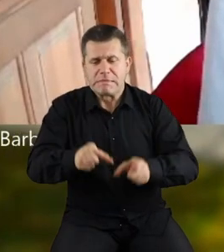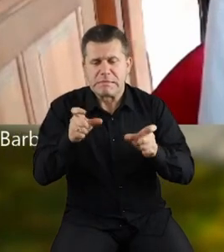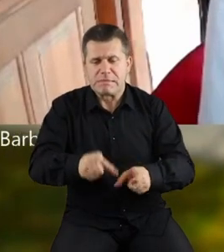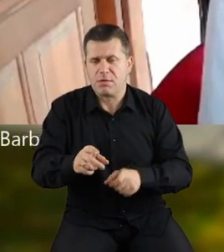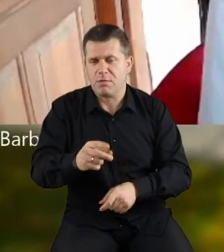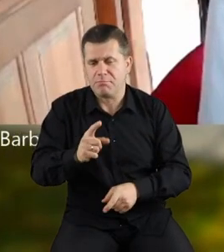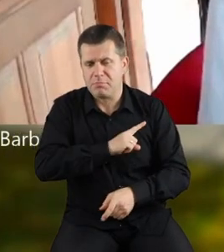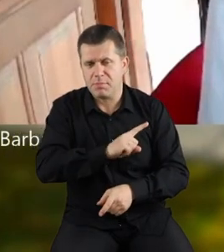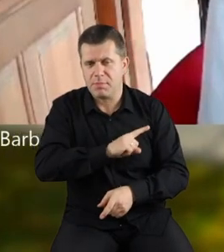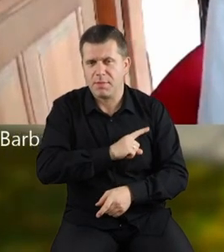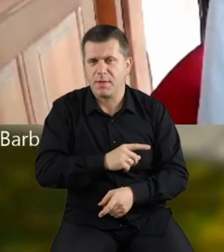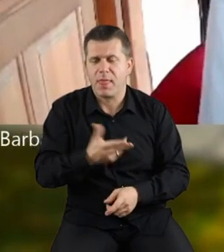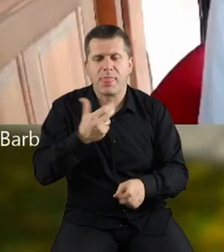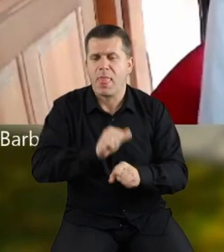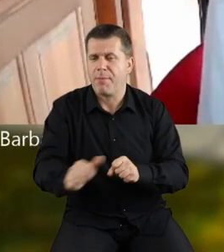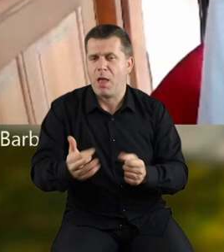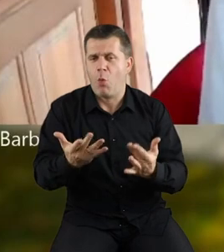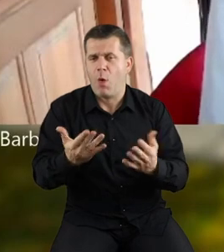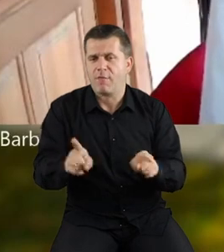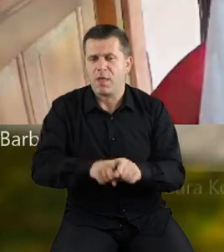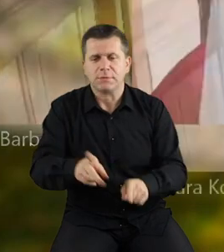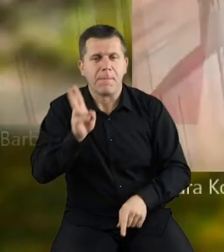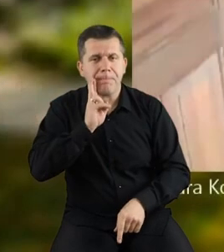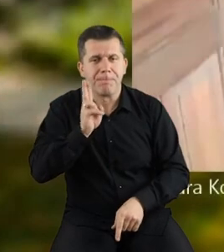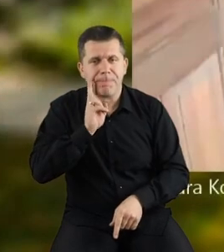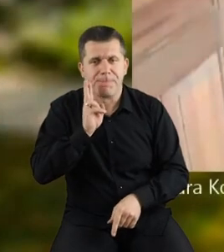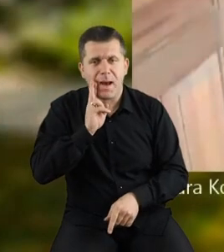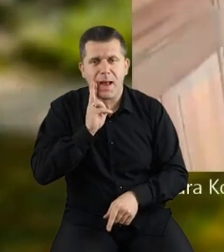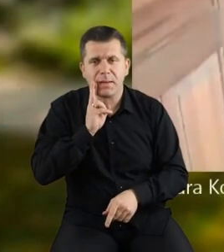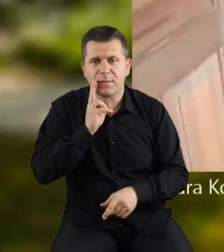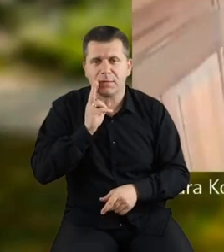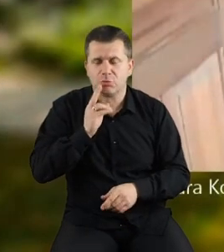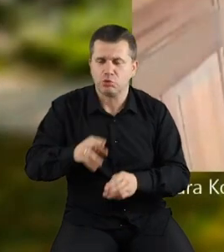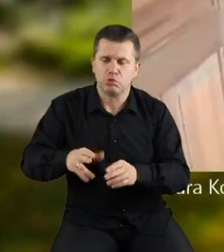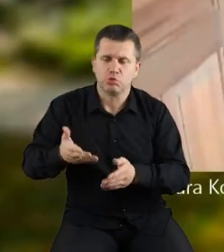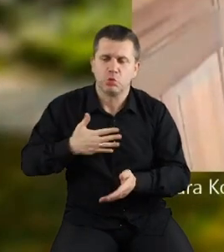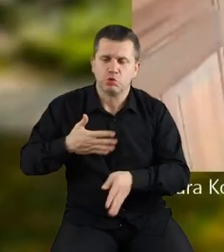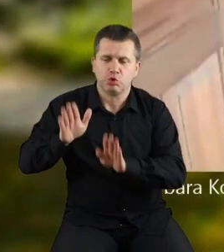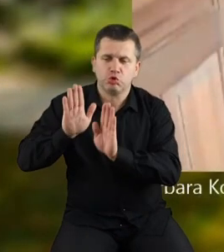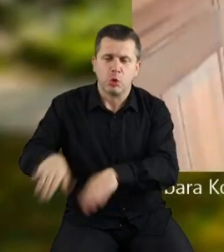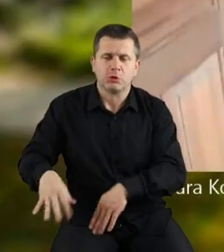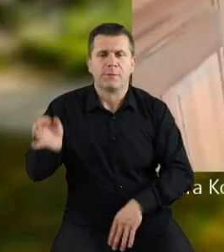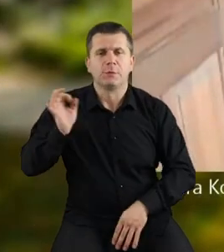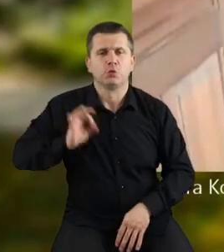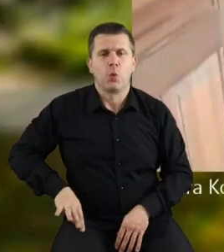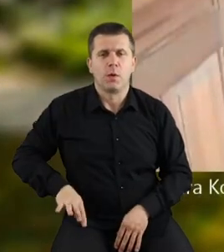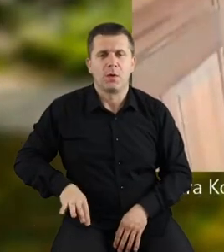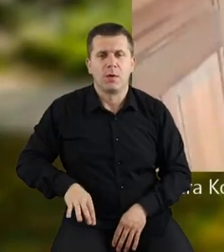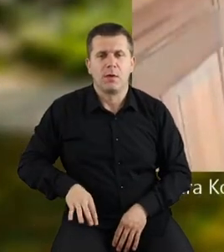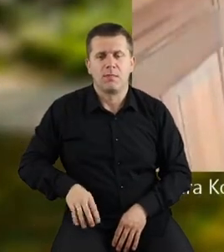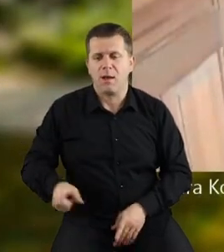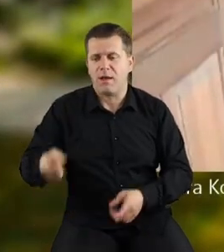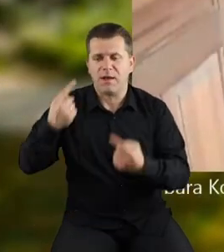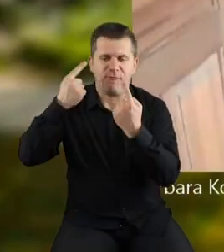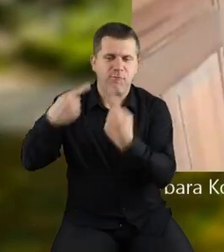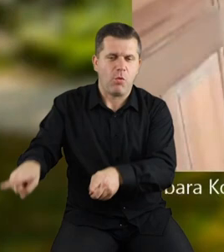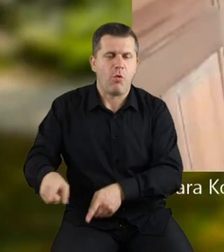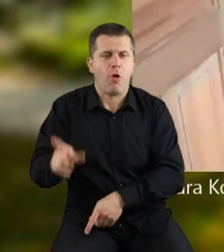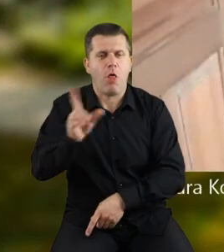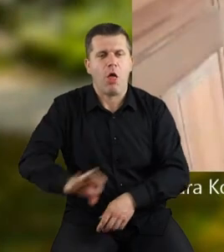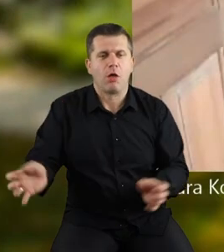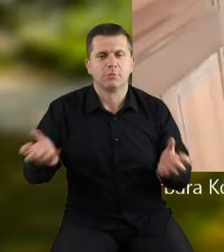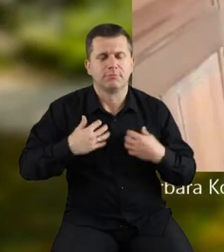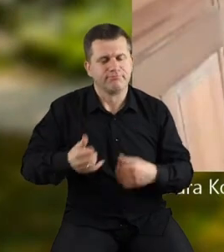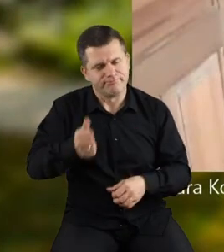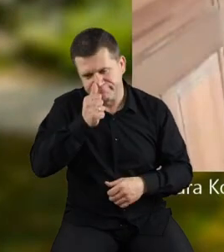okiem. Nie jest też łatwo matkom zostawić córki ich własnemu